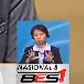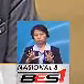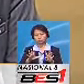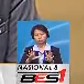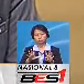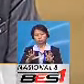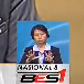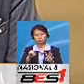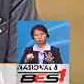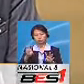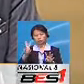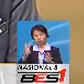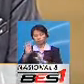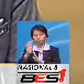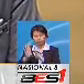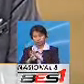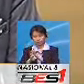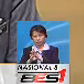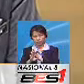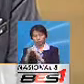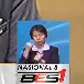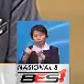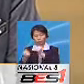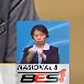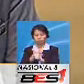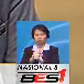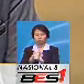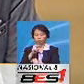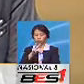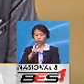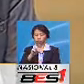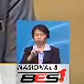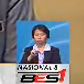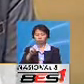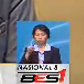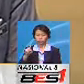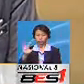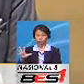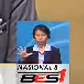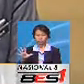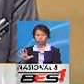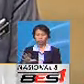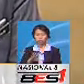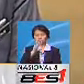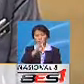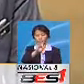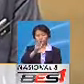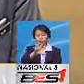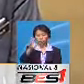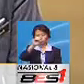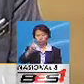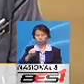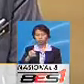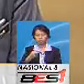435.6 bilion setakat Penghujung tahun 2 15 85%